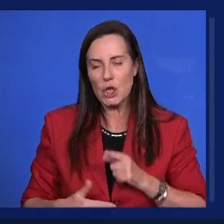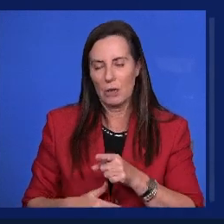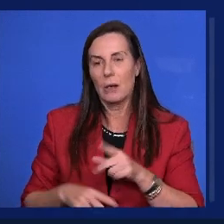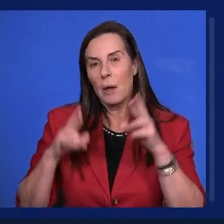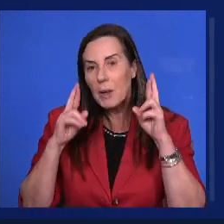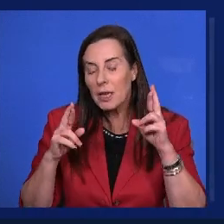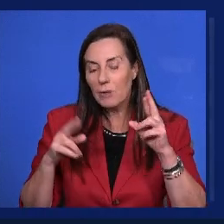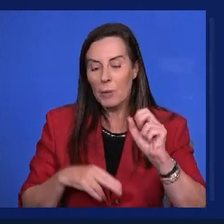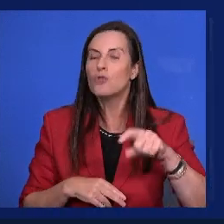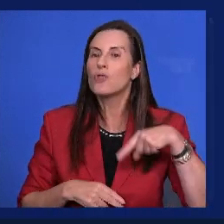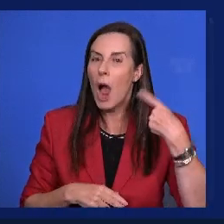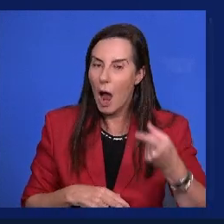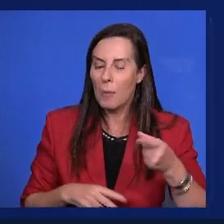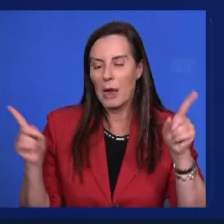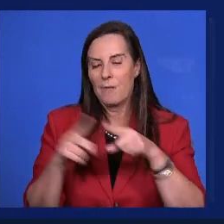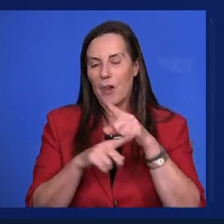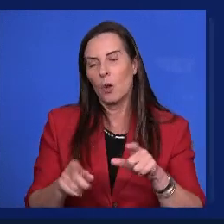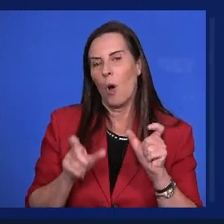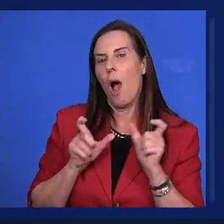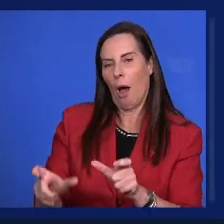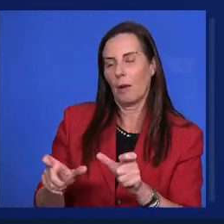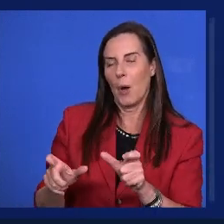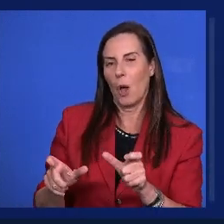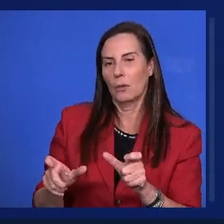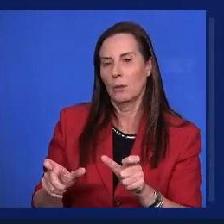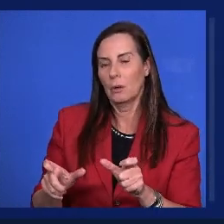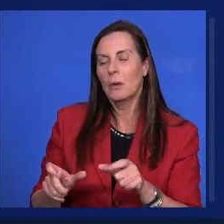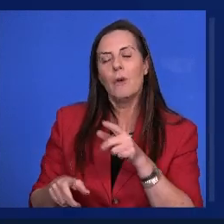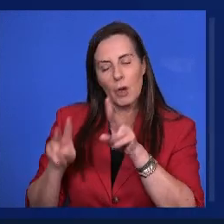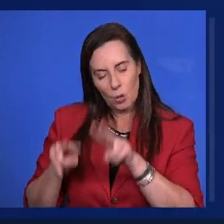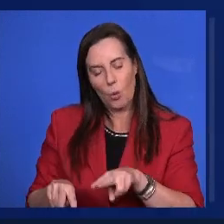הבא יבוטלו הגבלות יציאתה מהארץ, והפונה תוכל כמתוכנן לצאת עם בנה לטיפול.